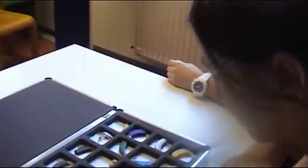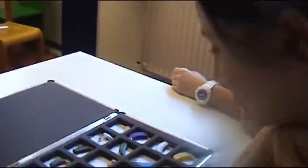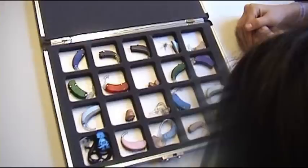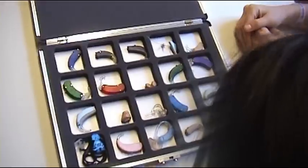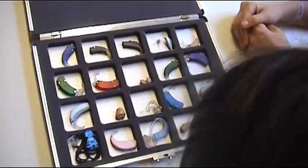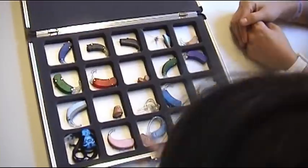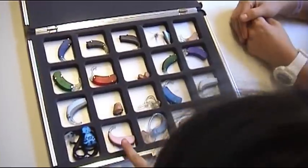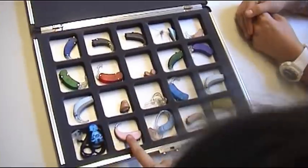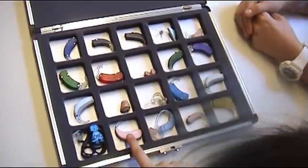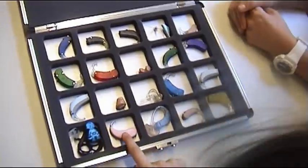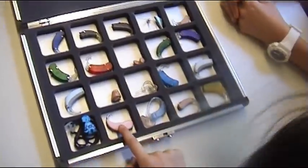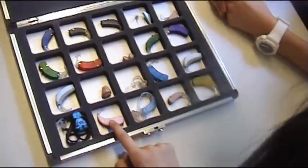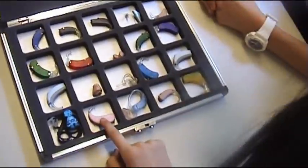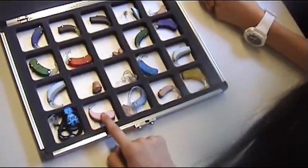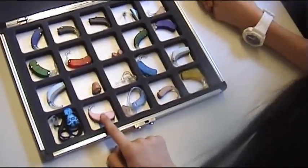dir, Nina?